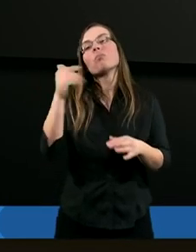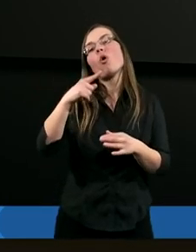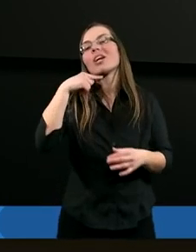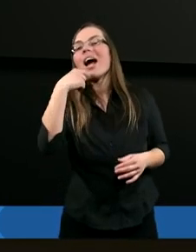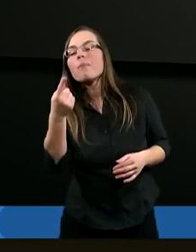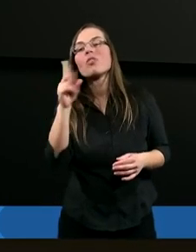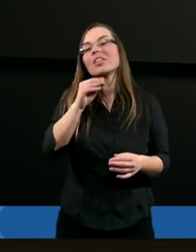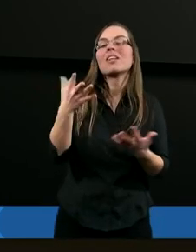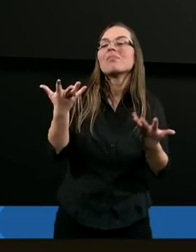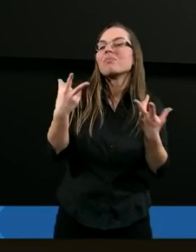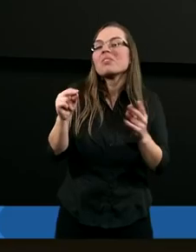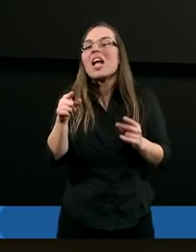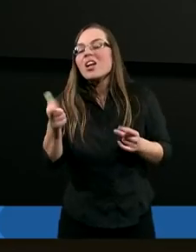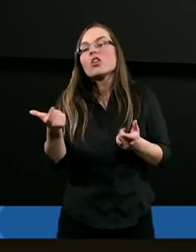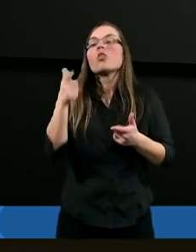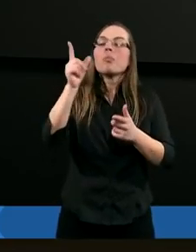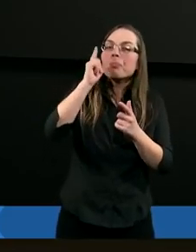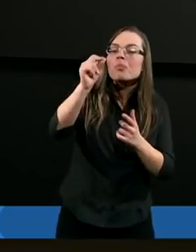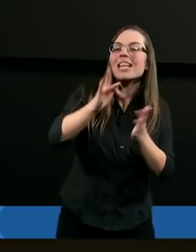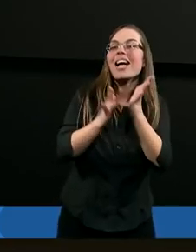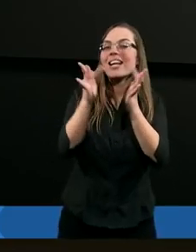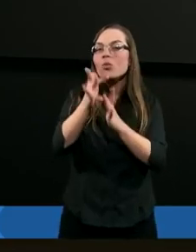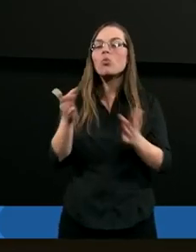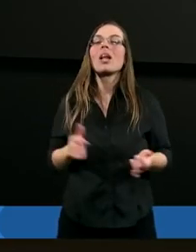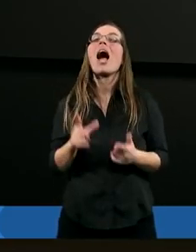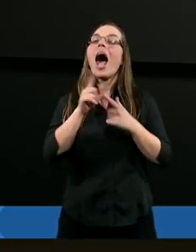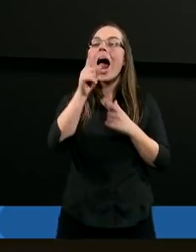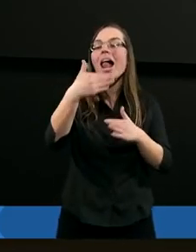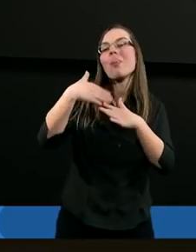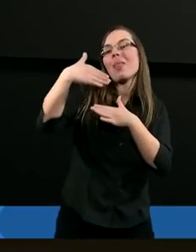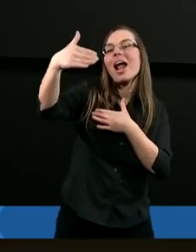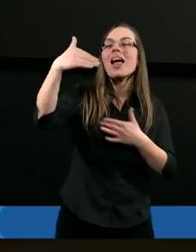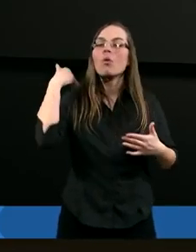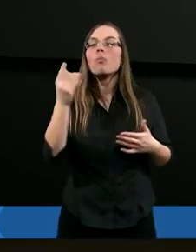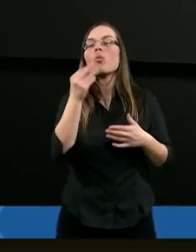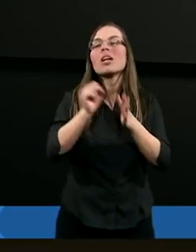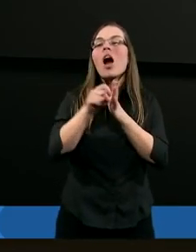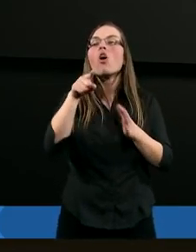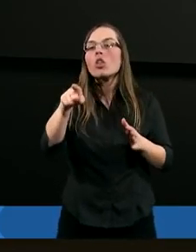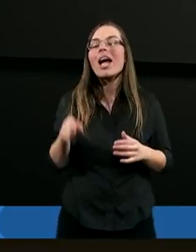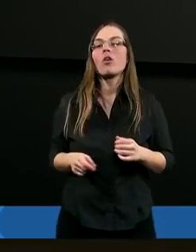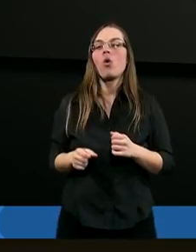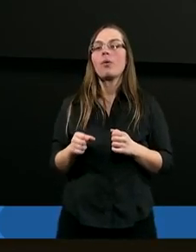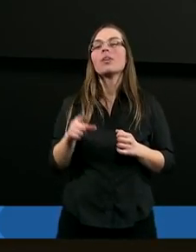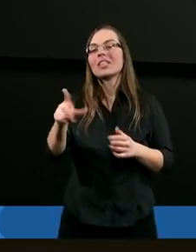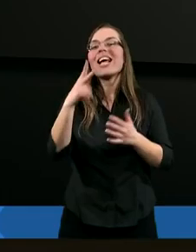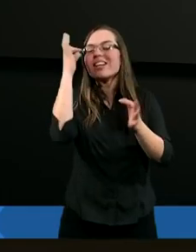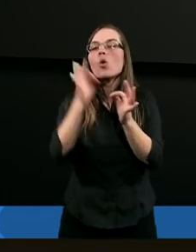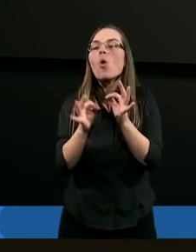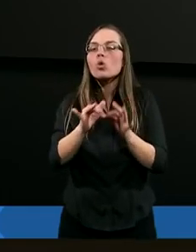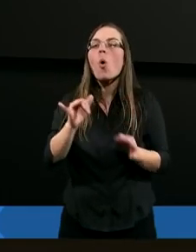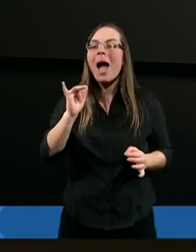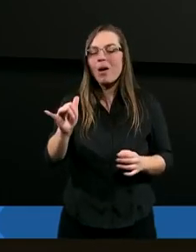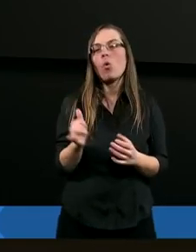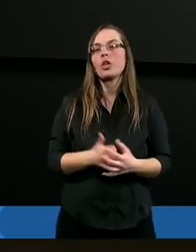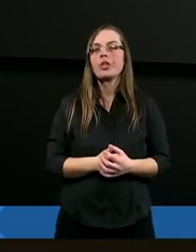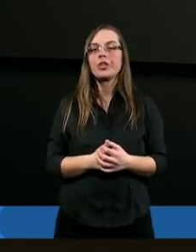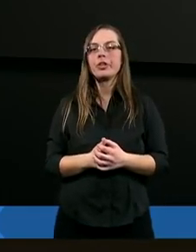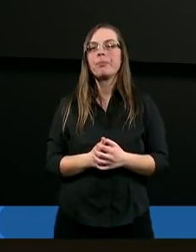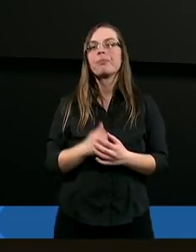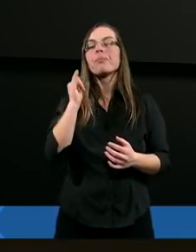nie można powiedzieć, że nie, bo poszedł za Jezusem, ale daleko mu było jeszcze do tej doskonałości.